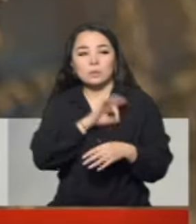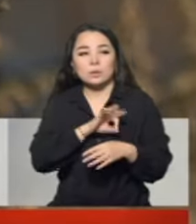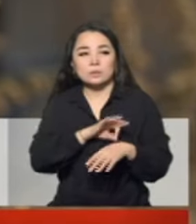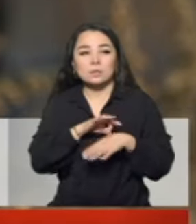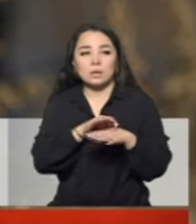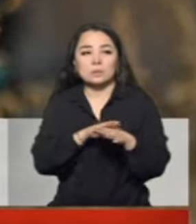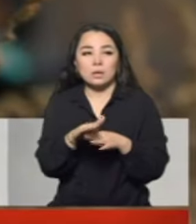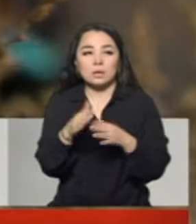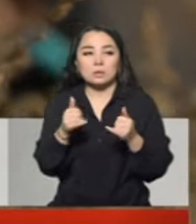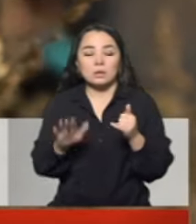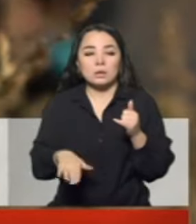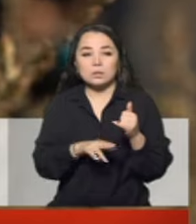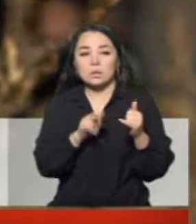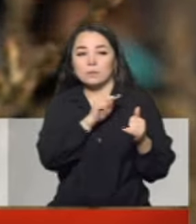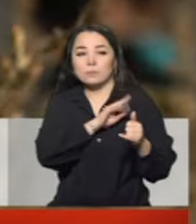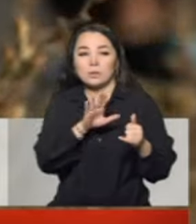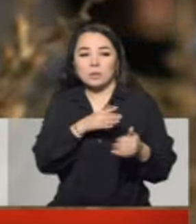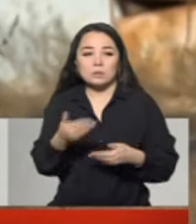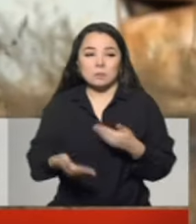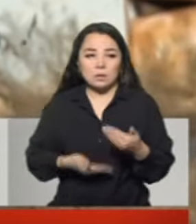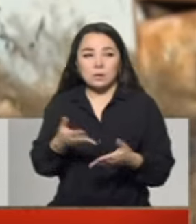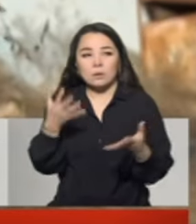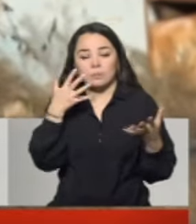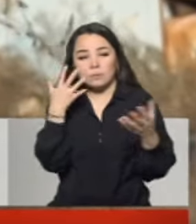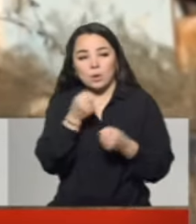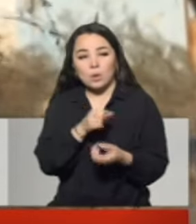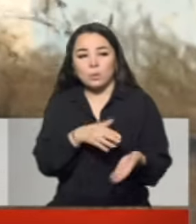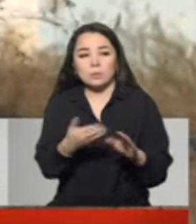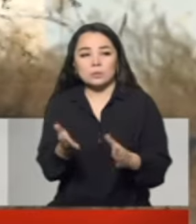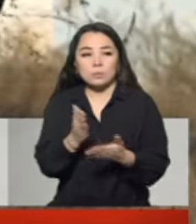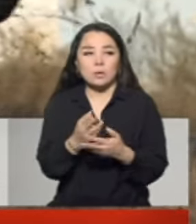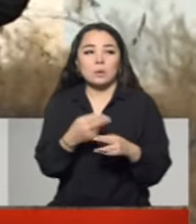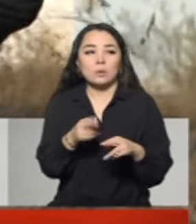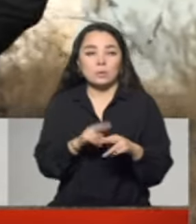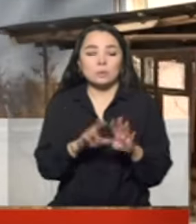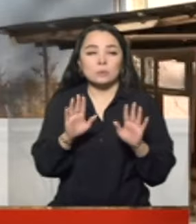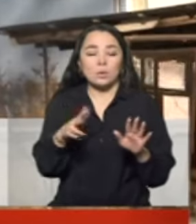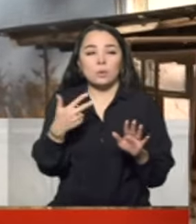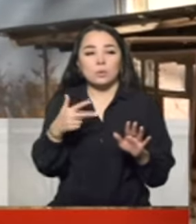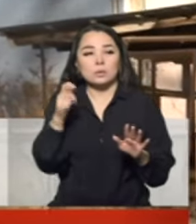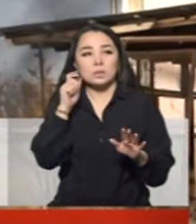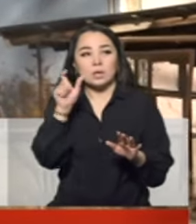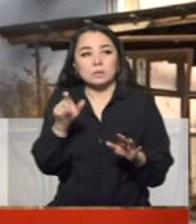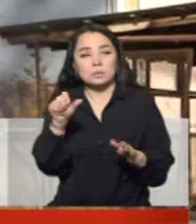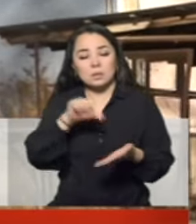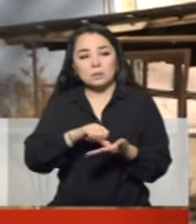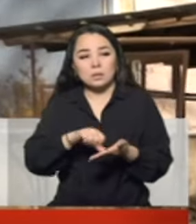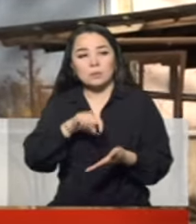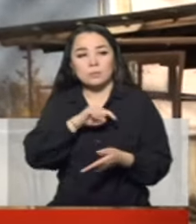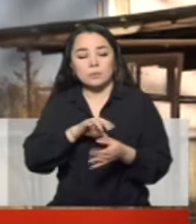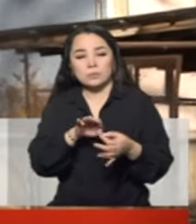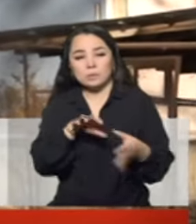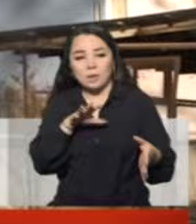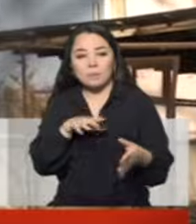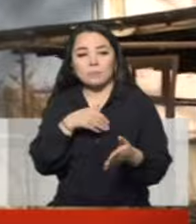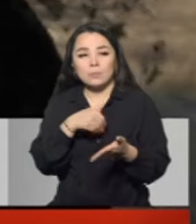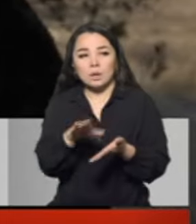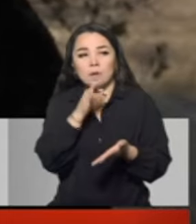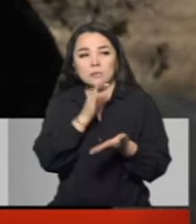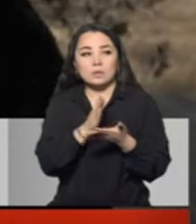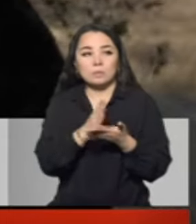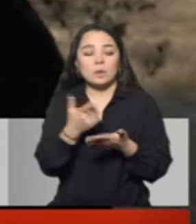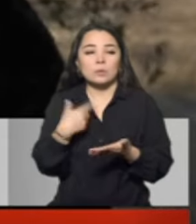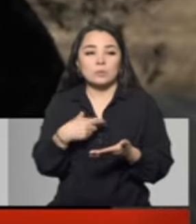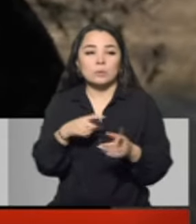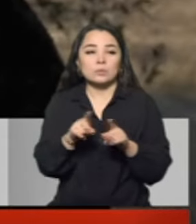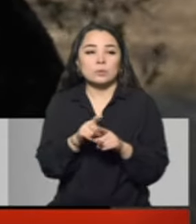Ақыр соңында аяқ қолы істемей, бірнеше рет естісіз құлаған. Судан кейін ғана 30 жастағы жігіт жаман әдеттен үзілді-кесілді бас тартыпты.